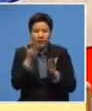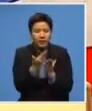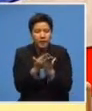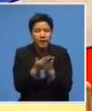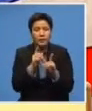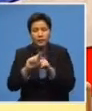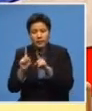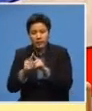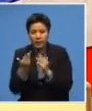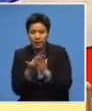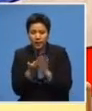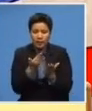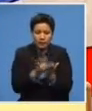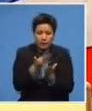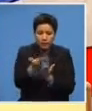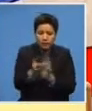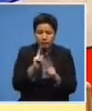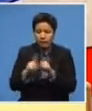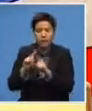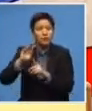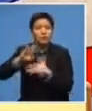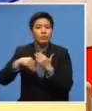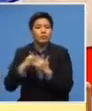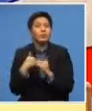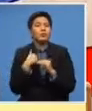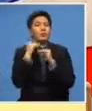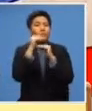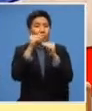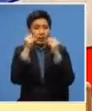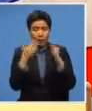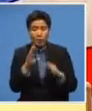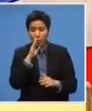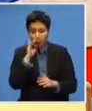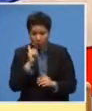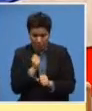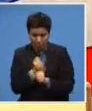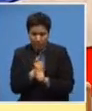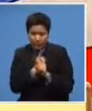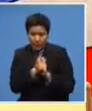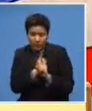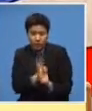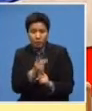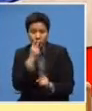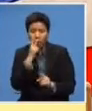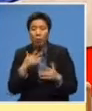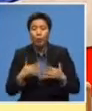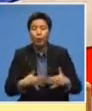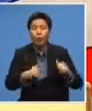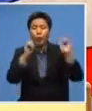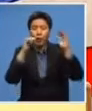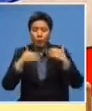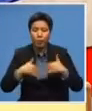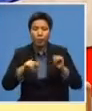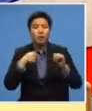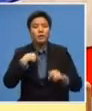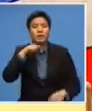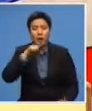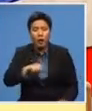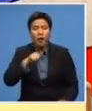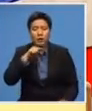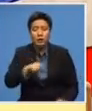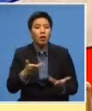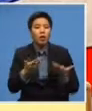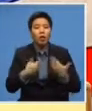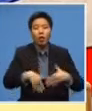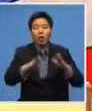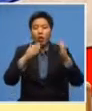าต้นทุนอะไรต่างๆที่เรากำหนดไปแล้วเนี่ยถ้าไม่มีคนติดตามกับดูแลมันก็ไม่ได้เหมือนเดิมอ่ะก็สั่งไปได้แต่สั่งไปสั่งได้ลม